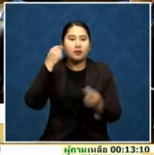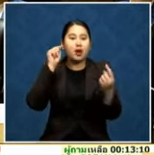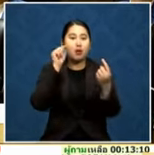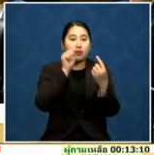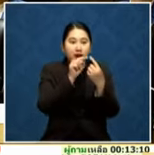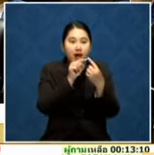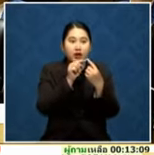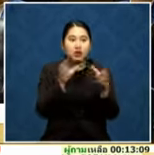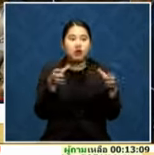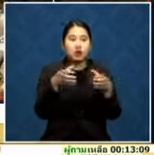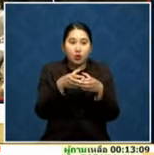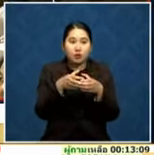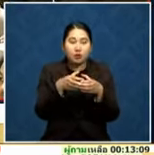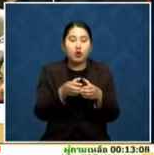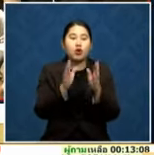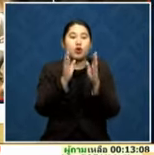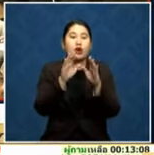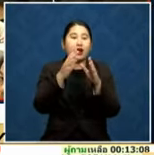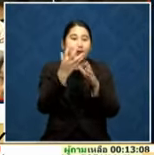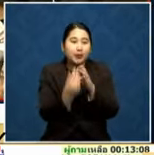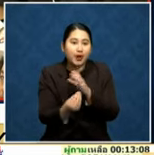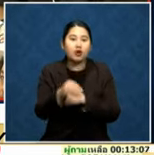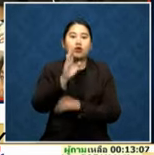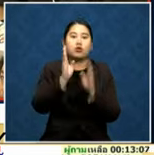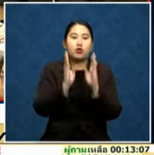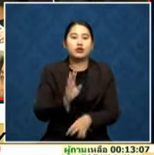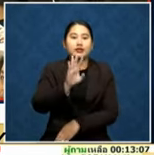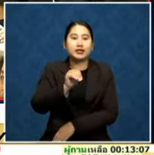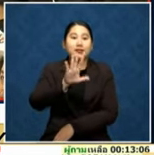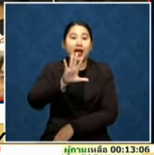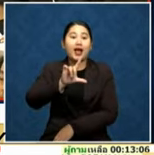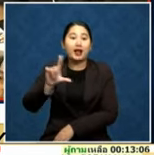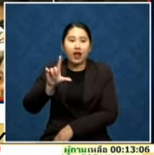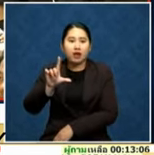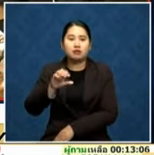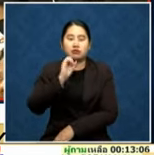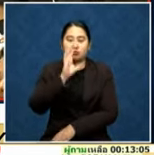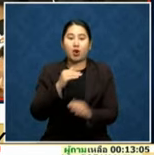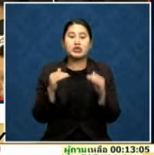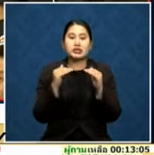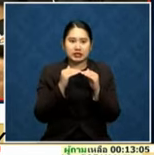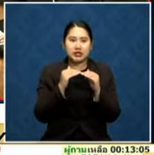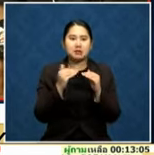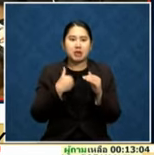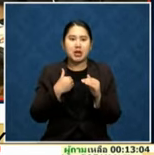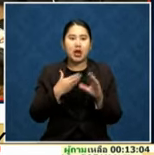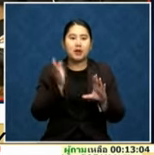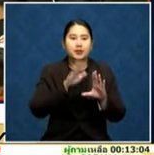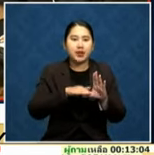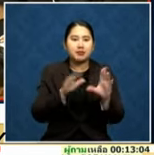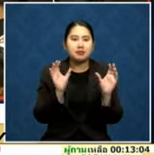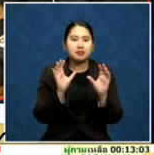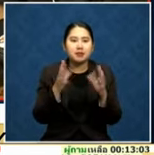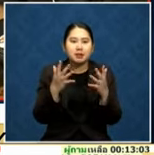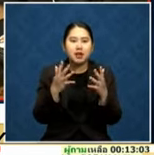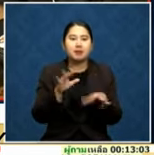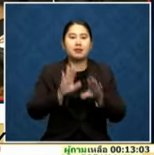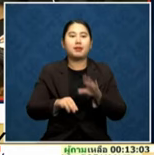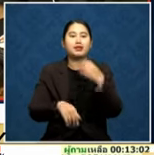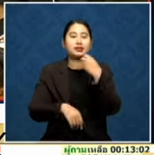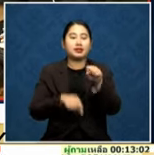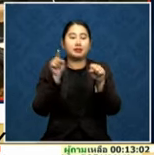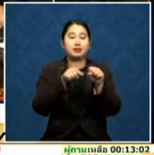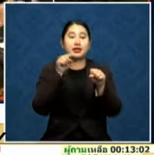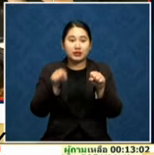ายเหลือ 45 ล้านคนโดยอ้างว่าจะมีคนที่มีสิธ์แต่ไม่มาลงทictingเบียนราว 10%